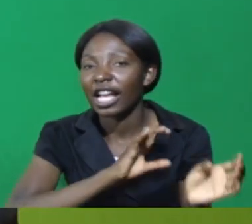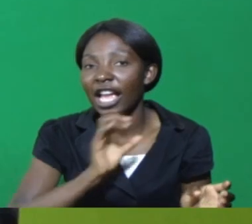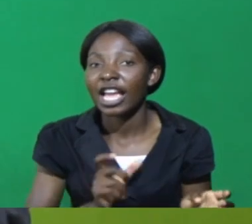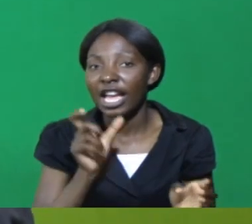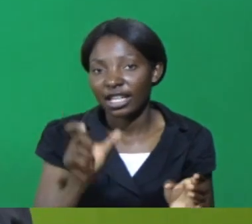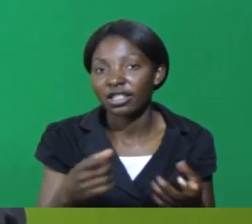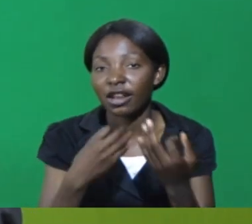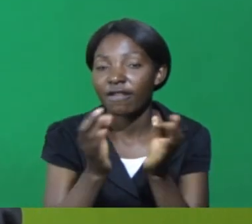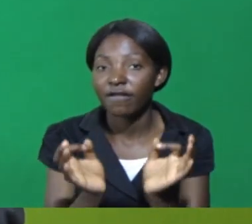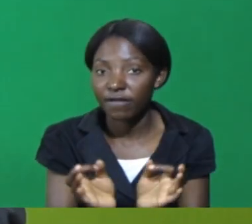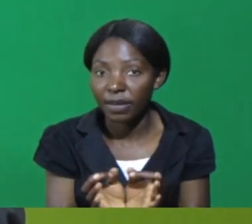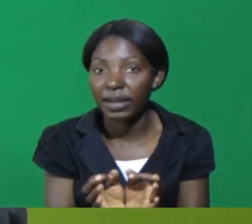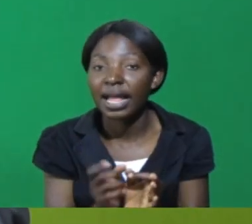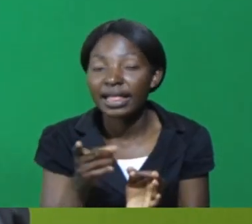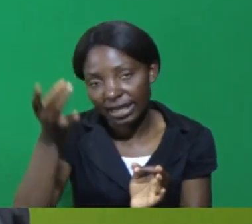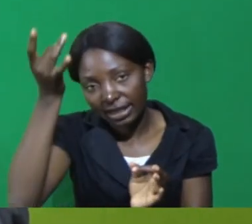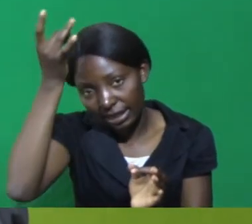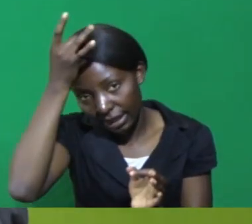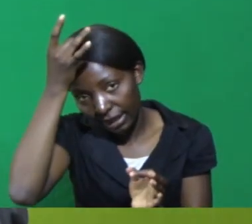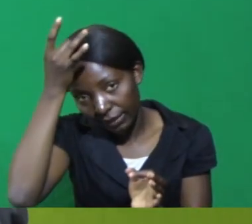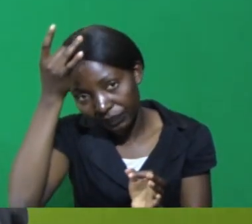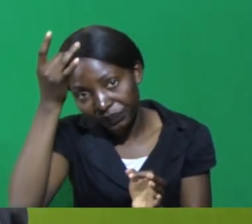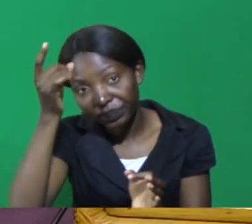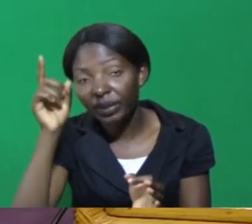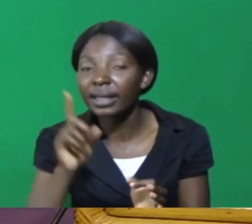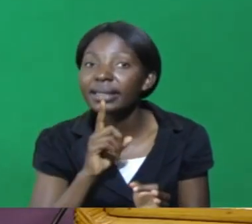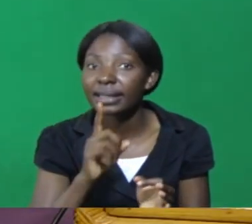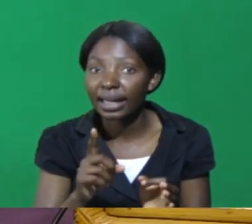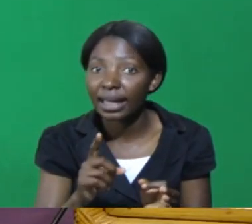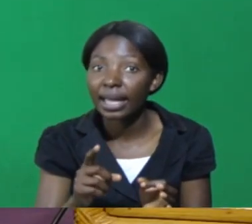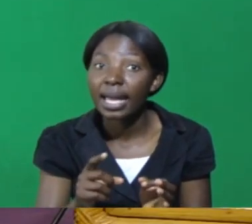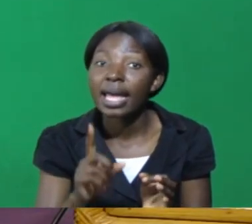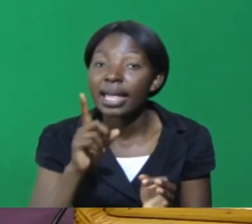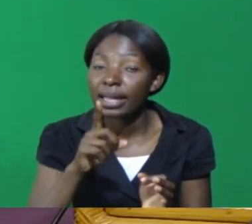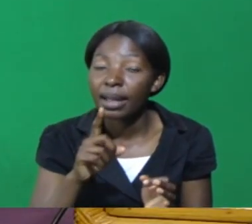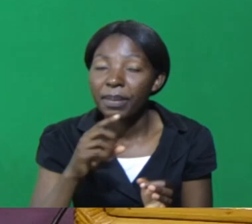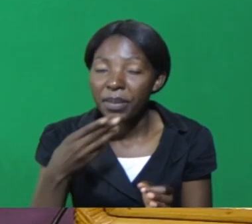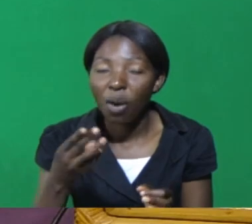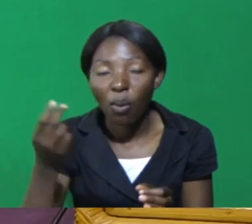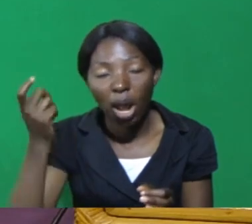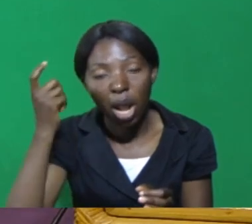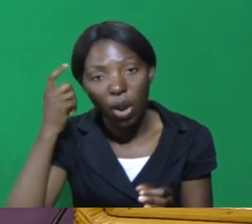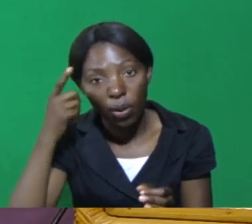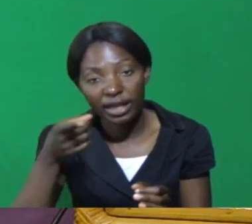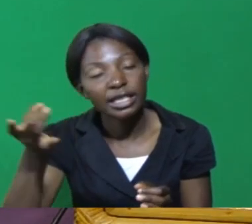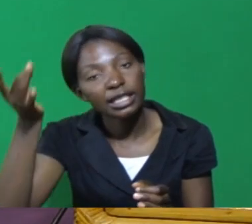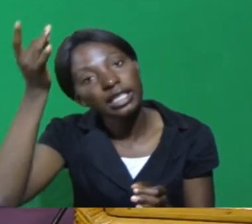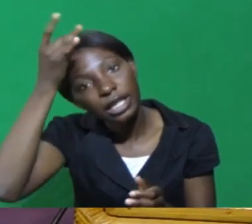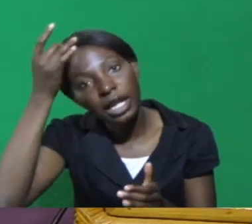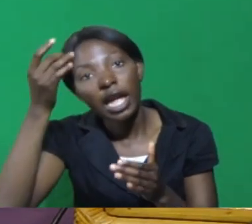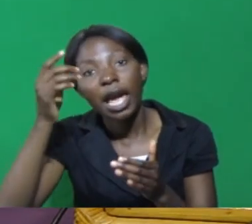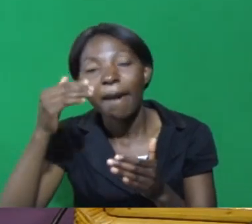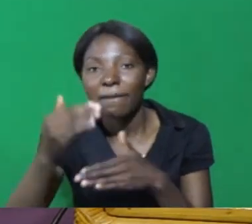kujekesa. Mambo imanzwa zvaari kuita. Ari kunzi zuva raKristu harisvika asati aonekwa. Nezvaari kuita kurwisana